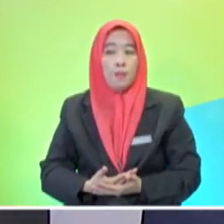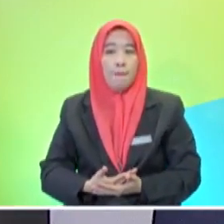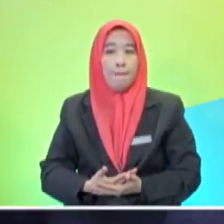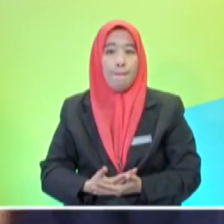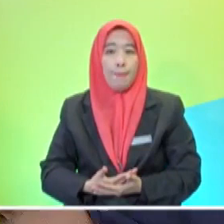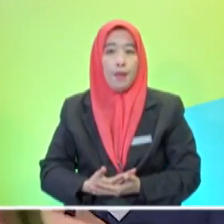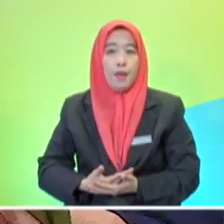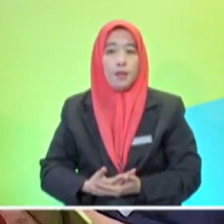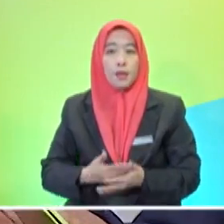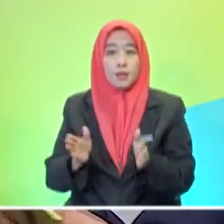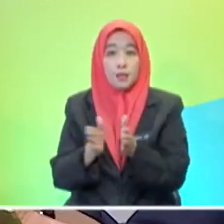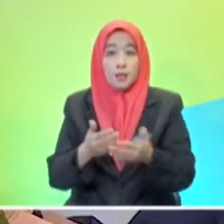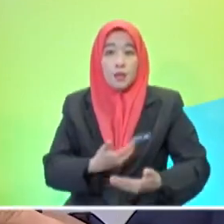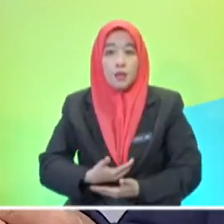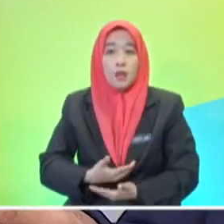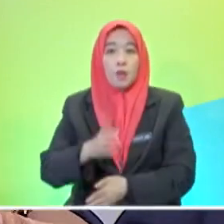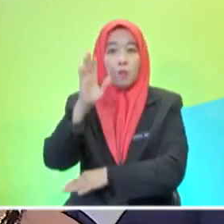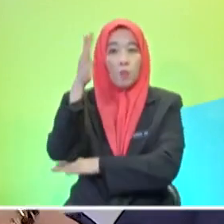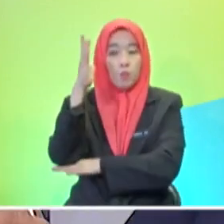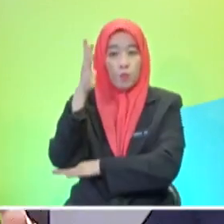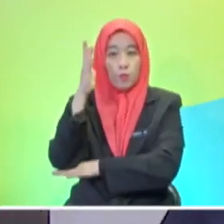dia ada anak dia kecil. Dia dah besar sikitlah. Menjadi